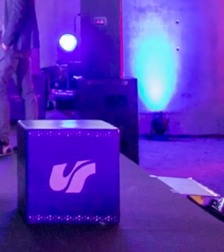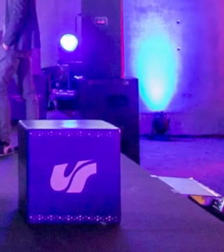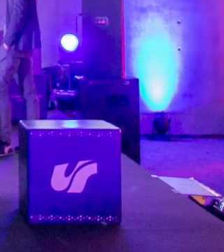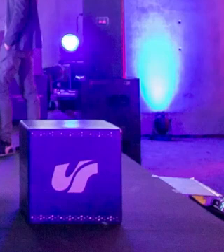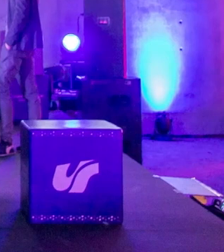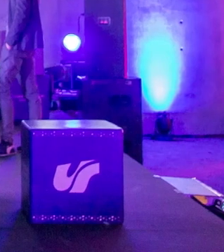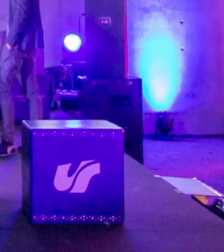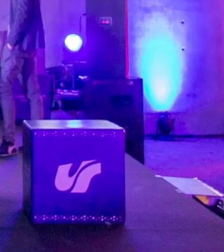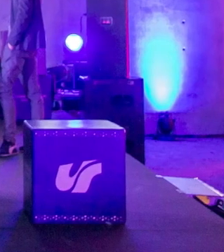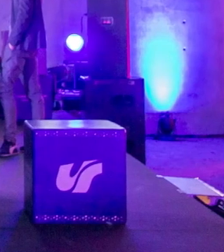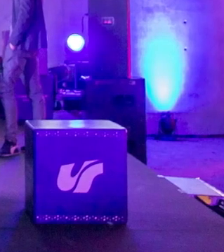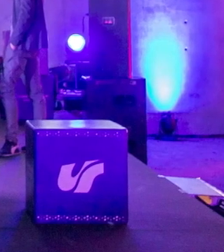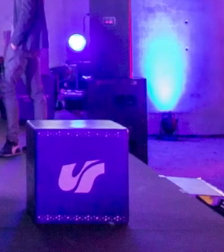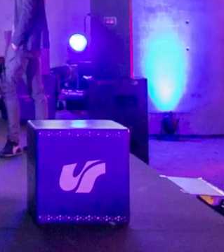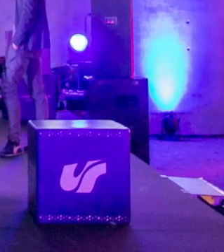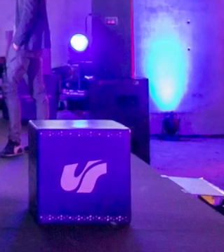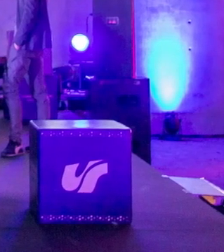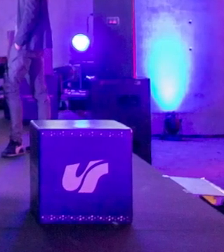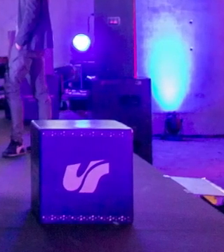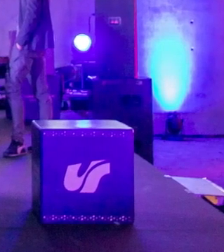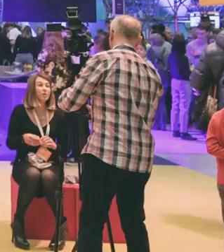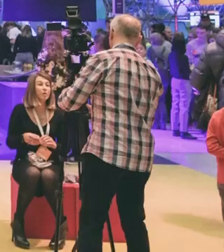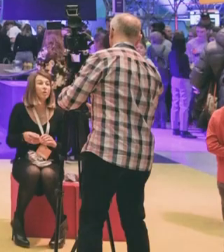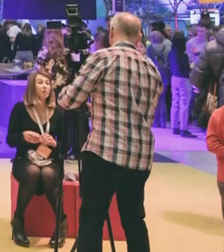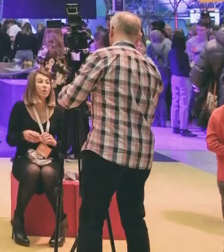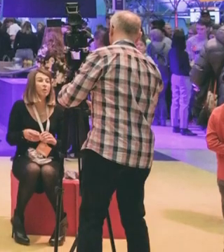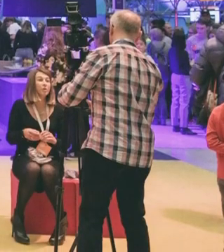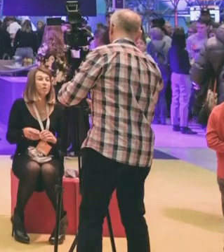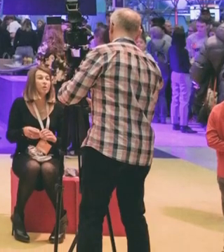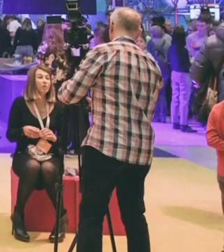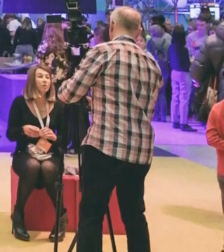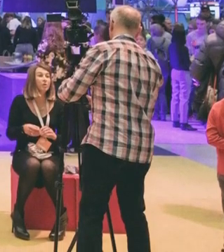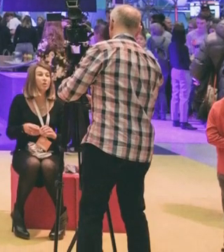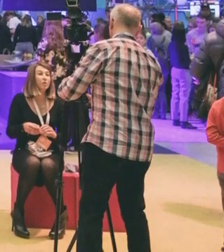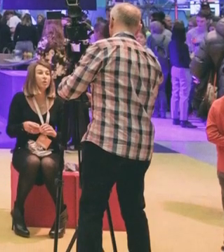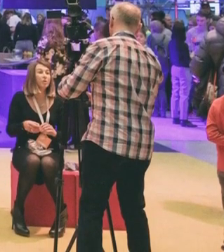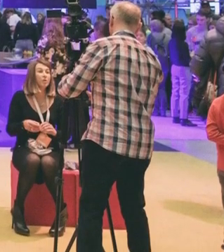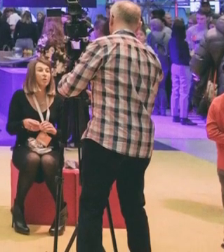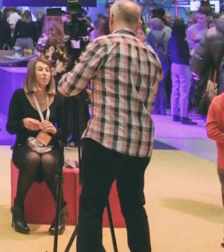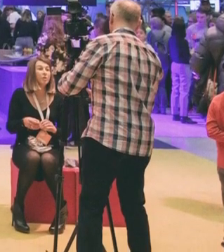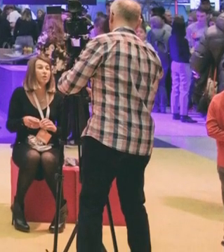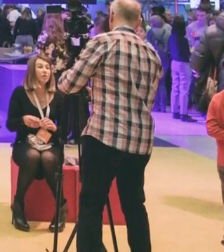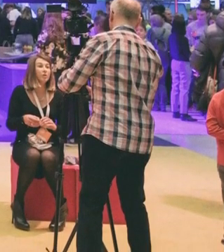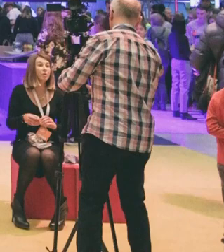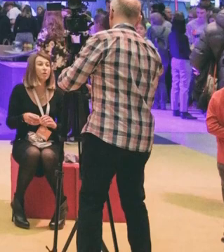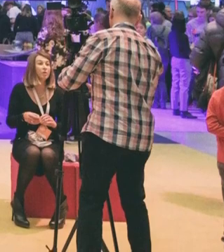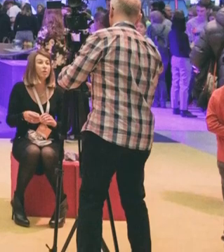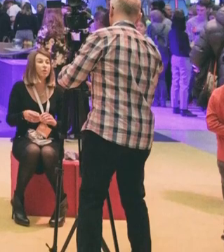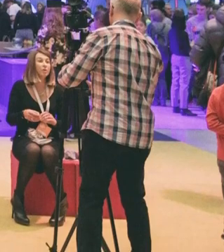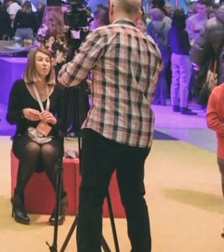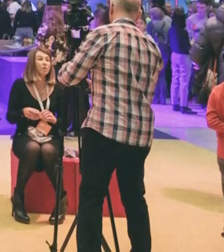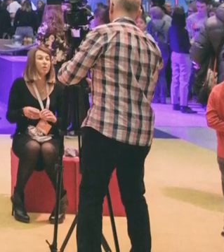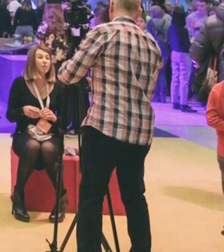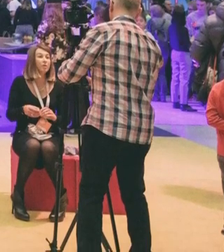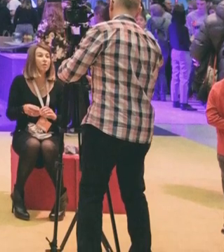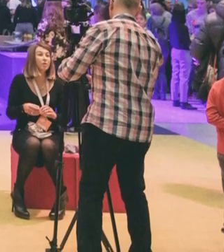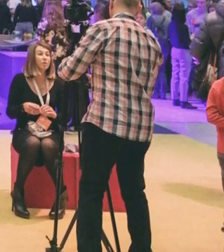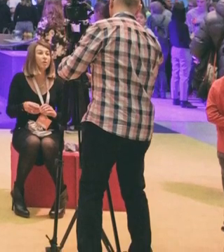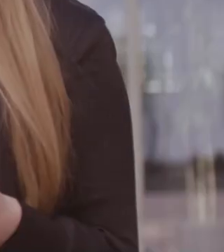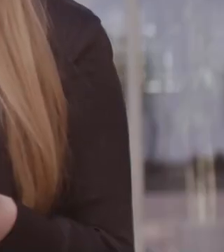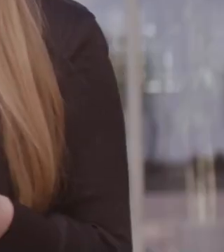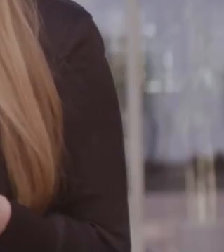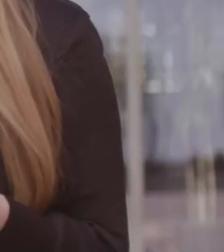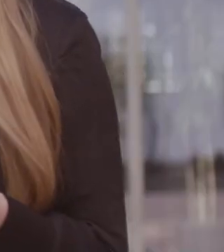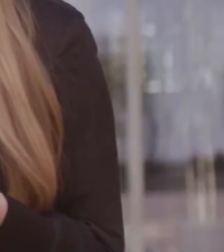na Wydziale Prawa i Administracji. I oczywiście tradycyjnie będzie miała swoje dyżury właśnie w naszym Centrum Obsługi Studentów, także zapraszamy. Uniwersytet to